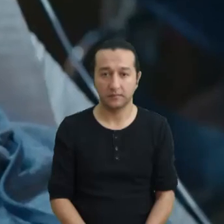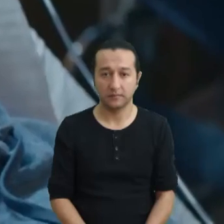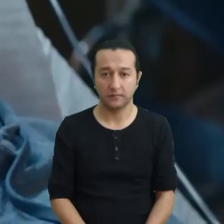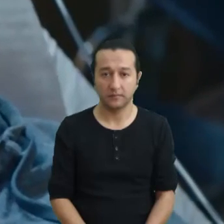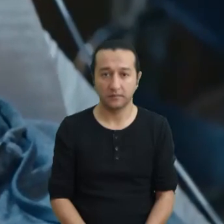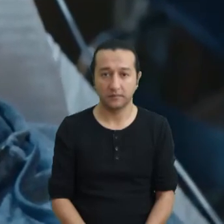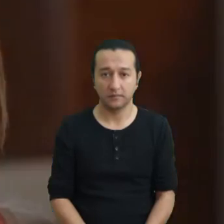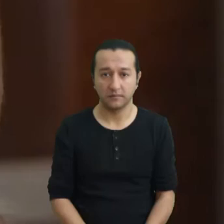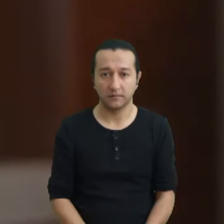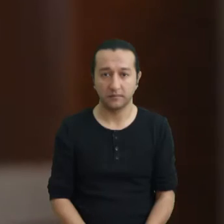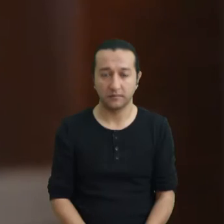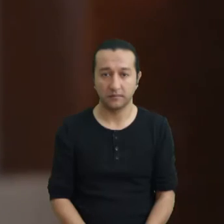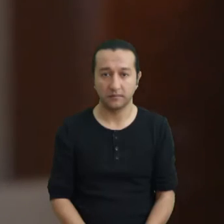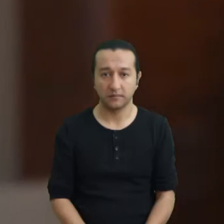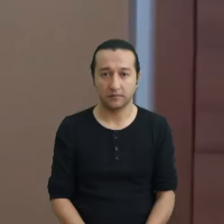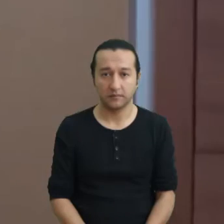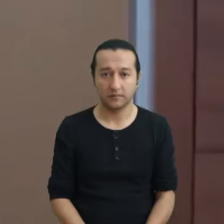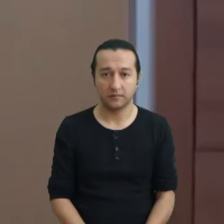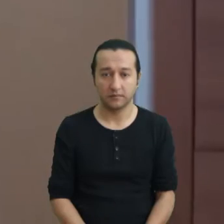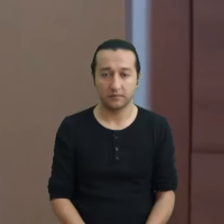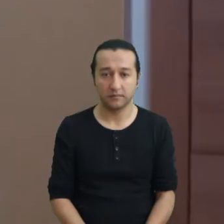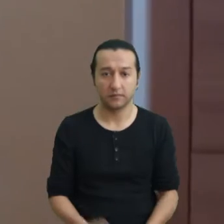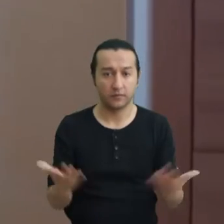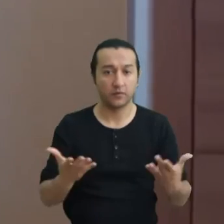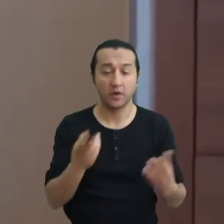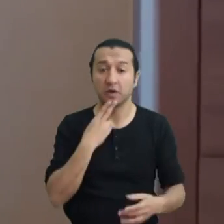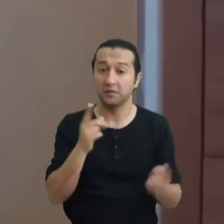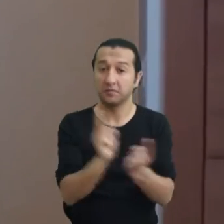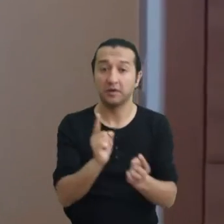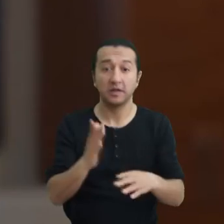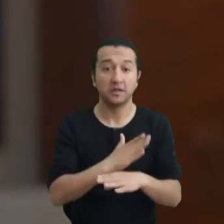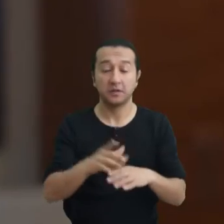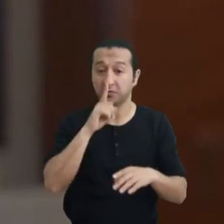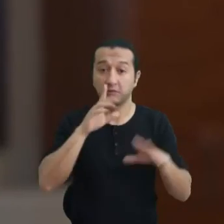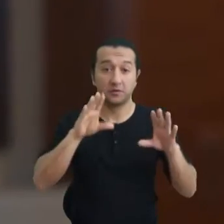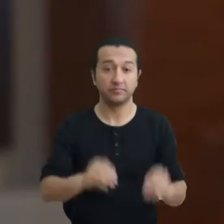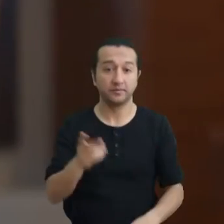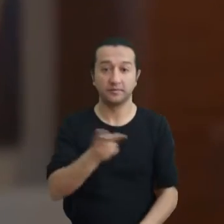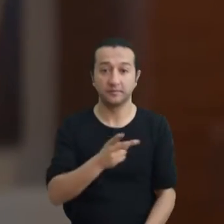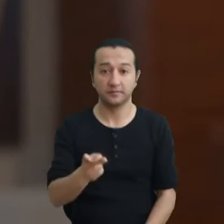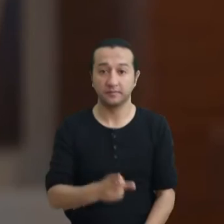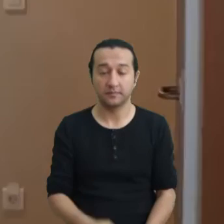Polat içeri girdi. Kadınlar başlarını kapıya çevirdiler. Ne o hanımlar? Neden sustunuz?